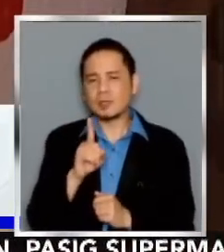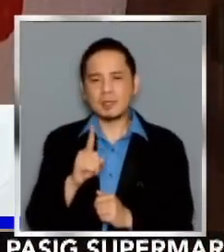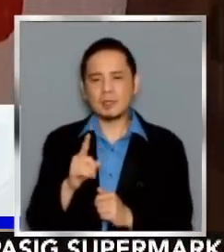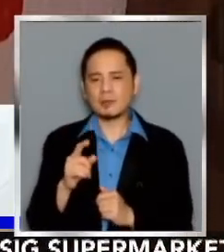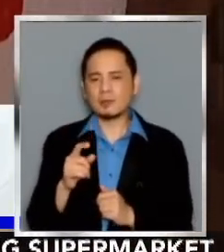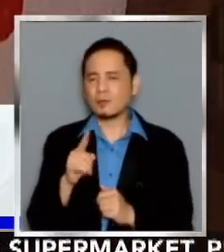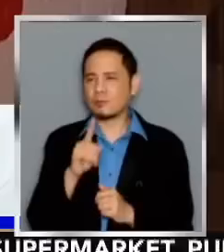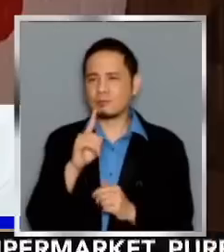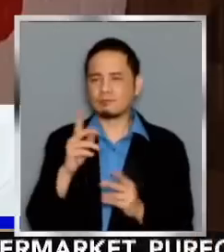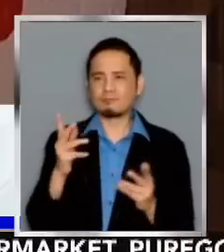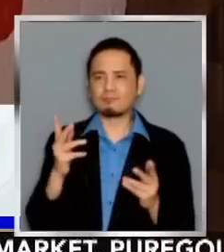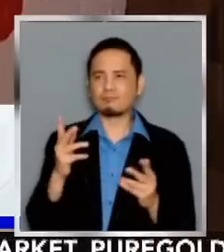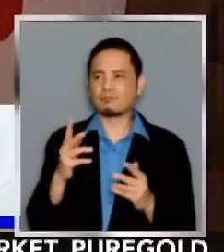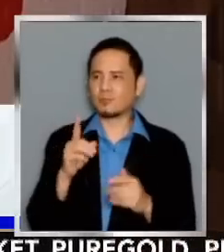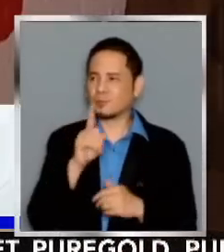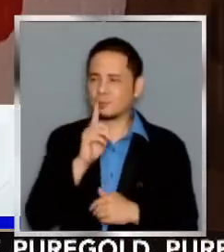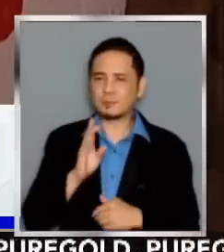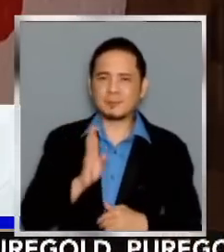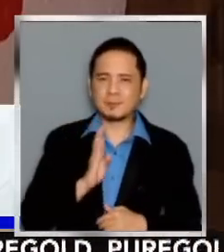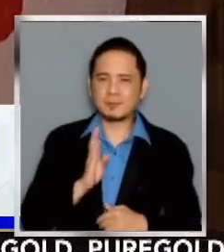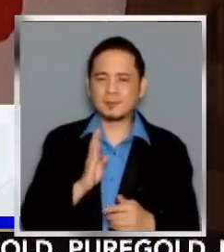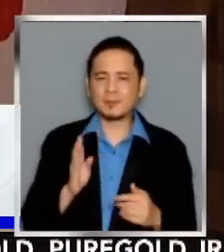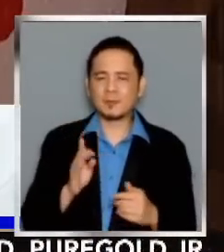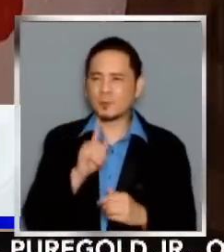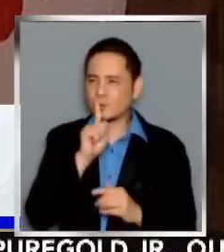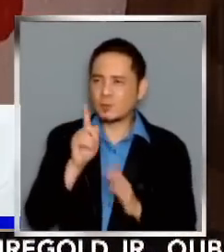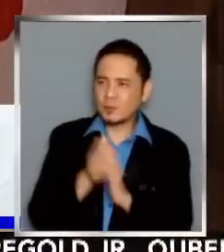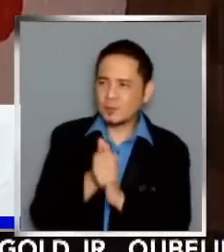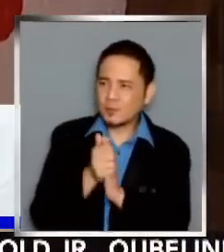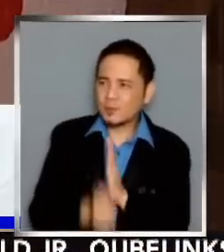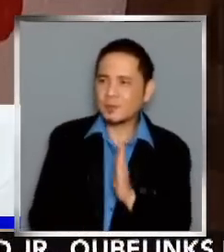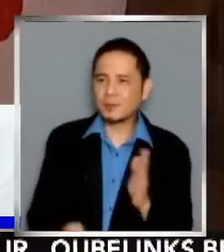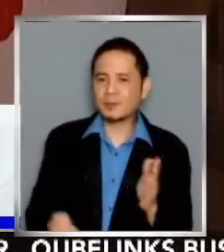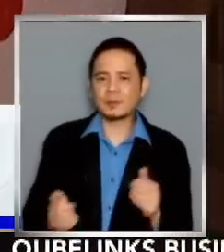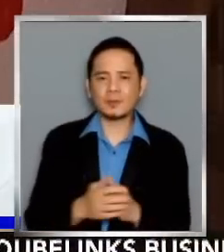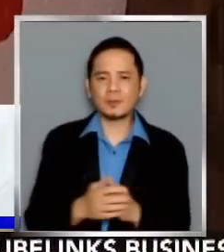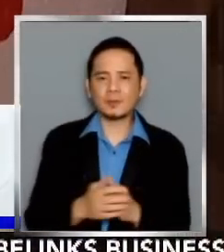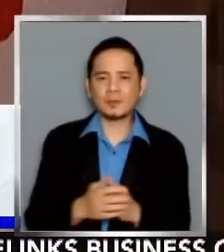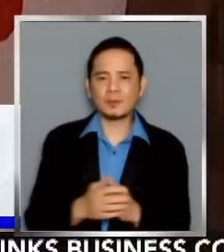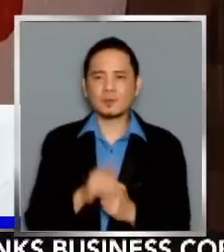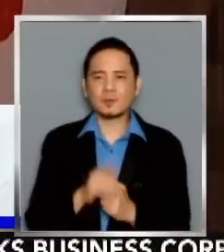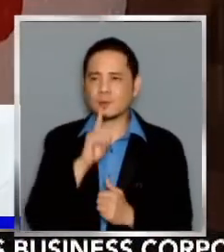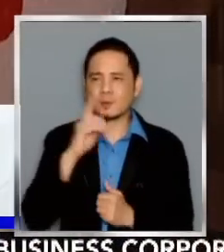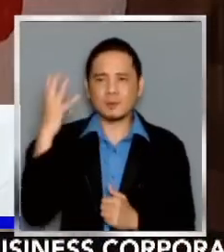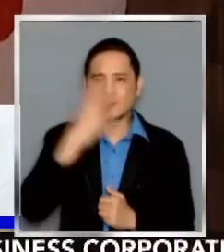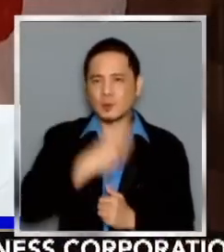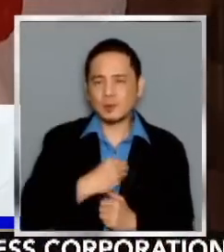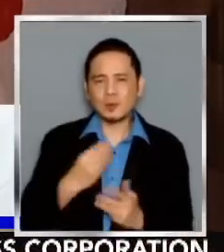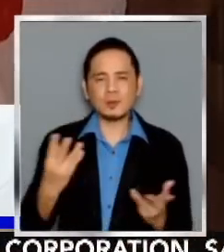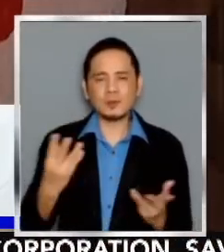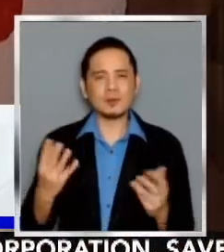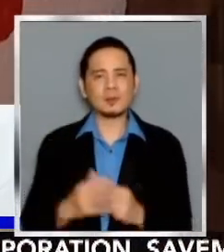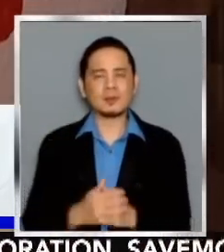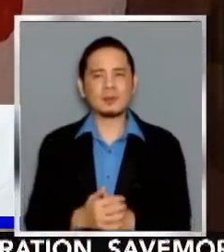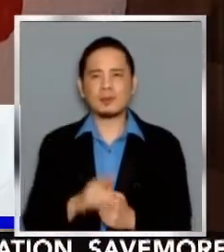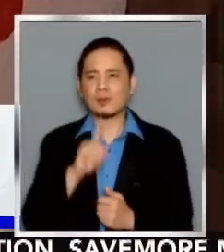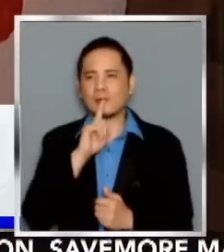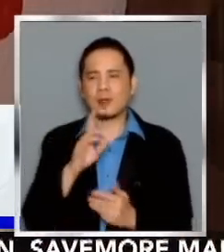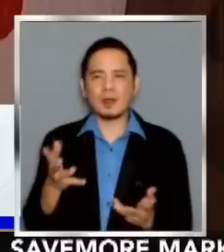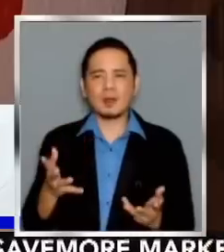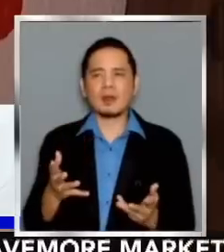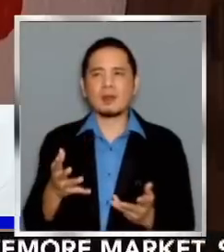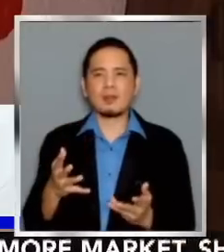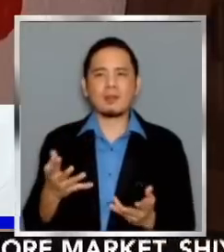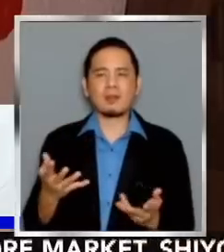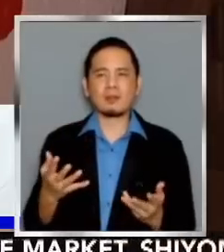She's very talented. She's very beautiful. She's down to earth. Wala ka nang hanapin pang iba.